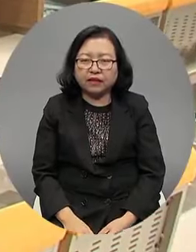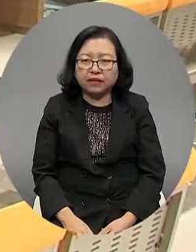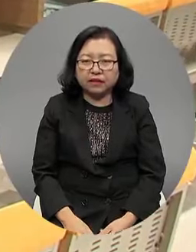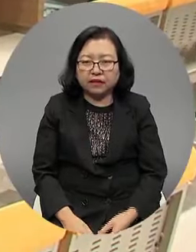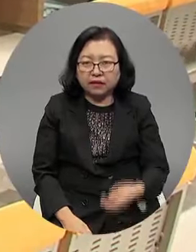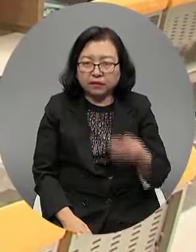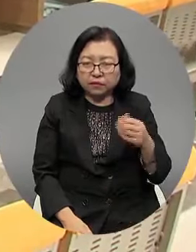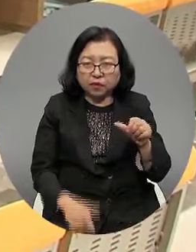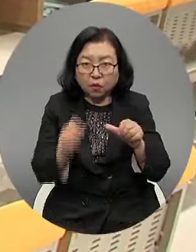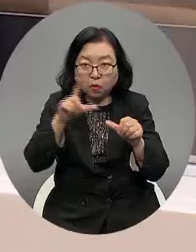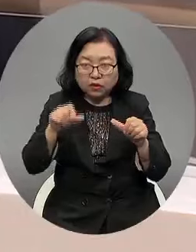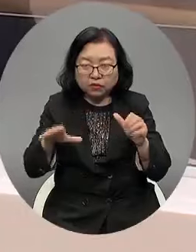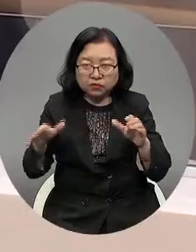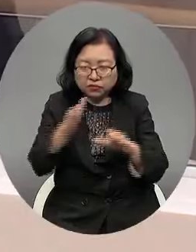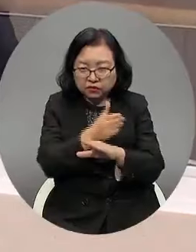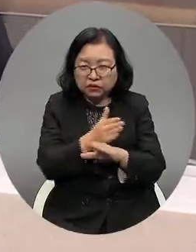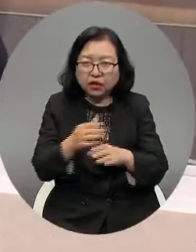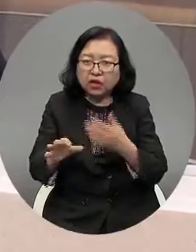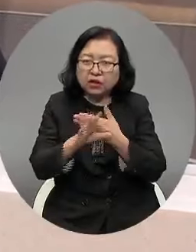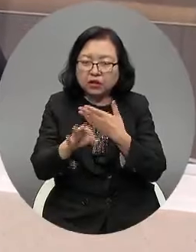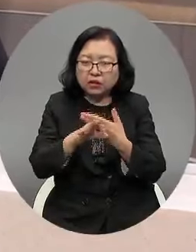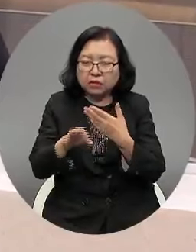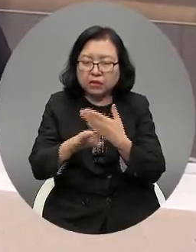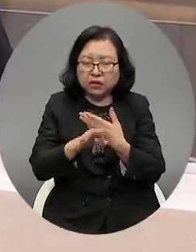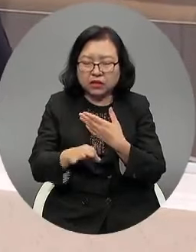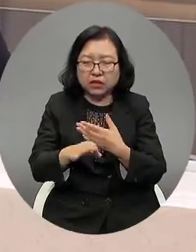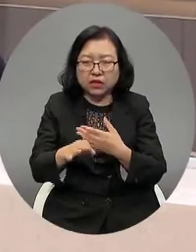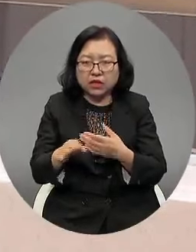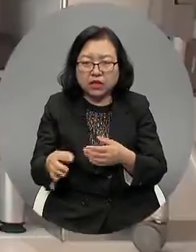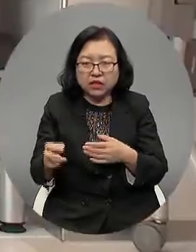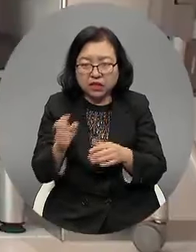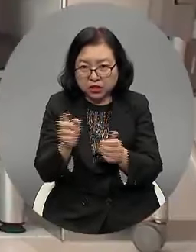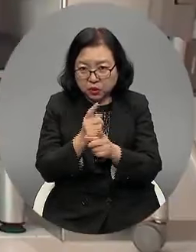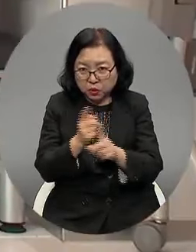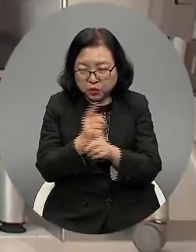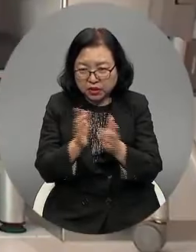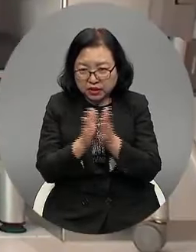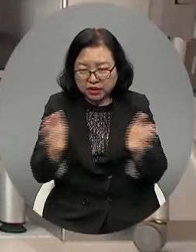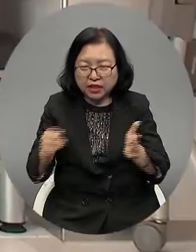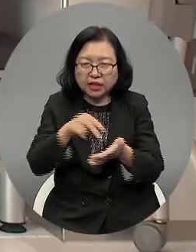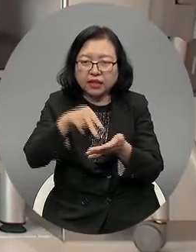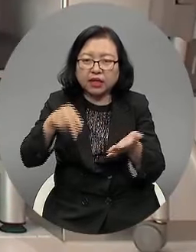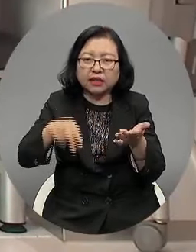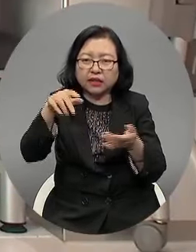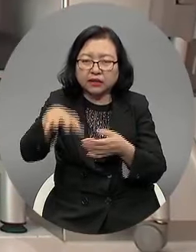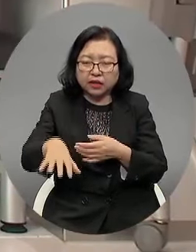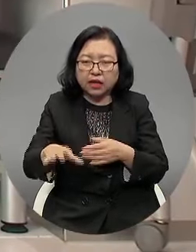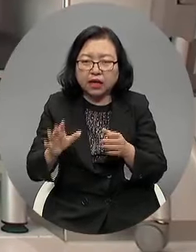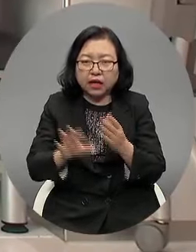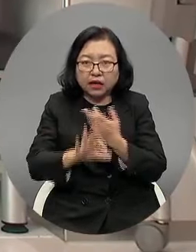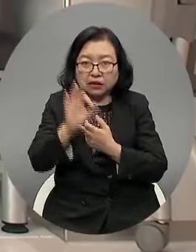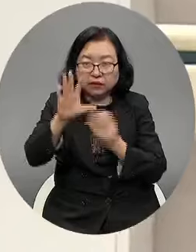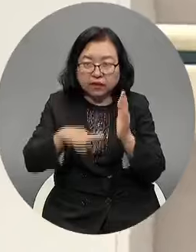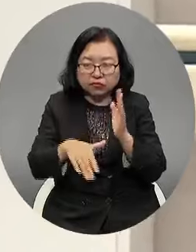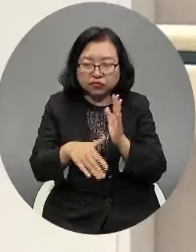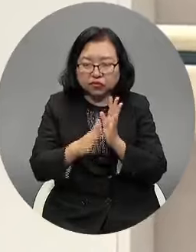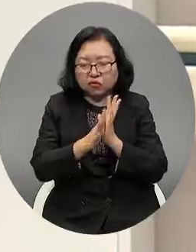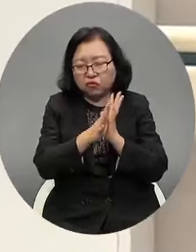지난달부터 임시 진료를 시작한 단양군 보건의료원입니다. 아침부터 진료를 기다리는 환자가 줄을 잇고